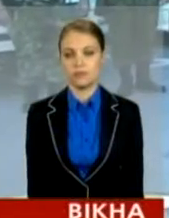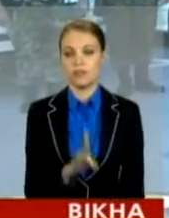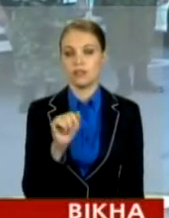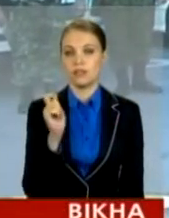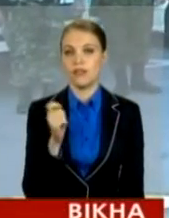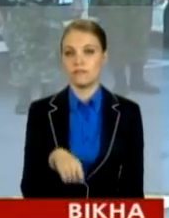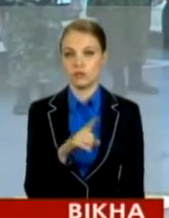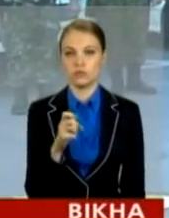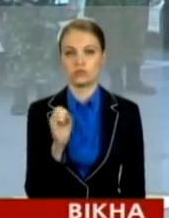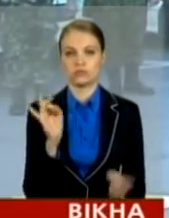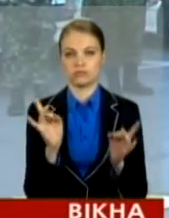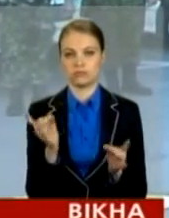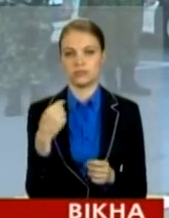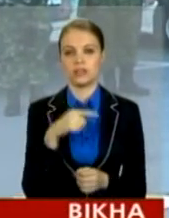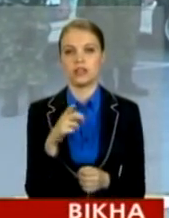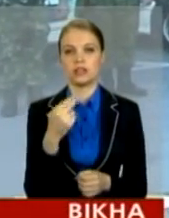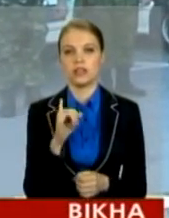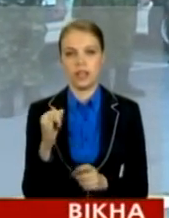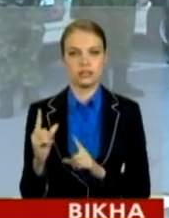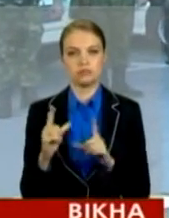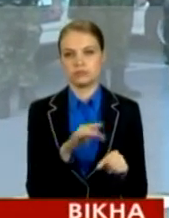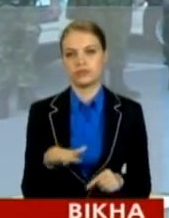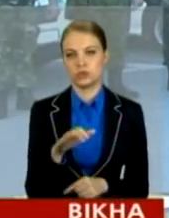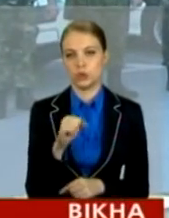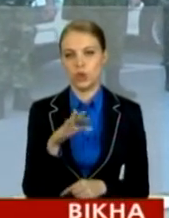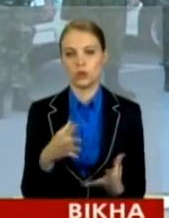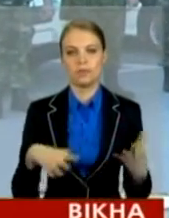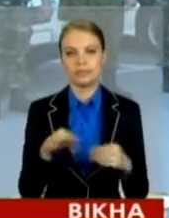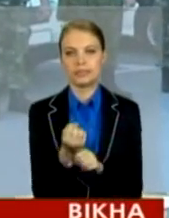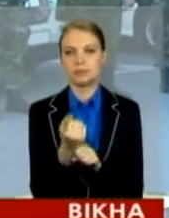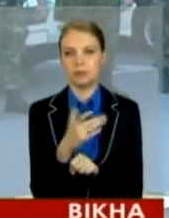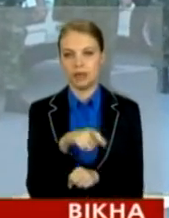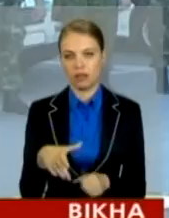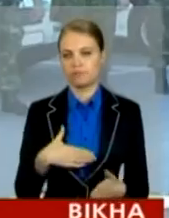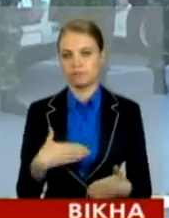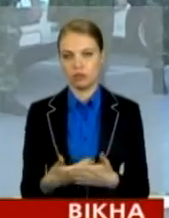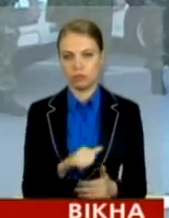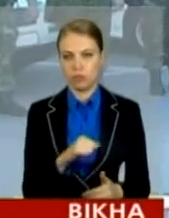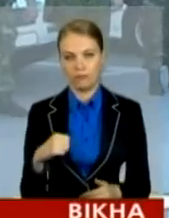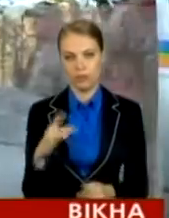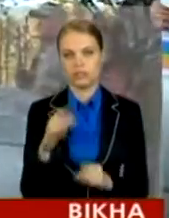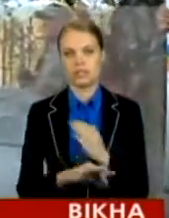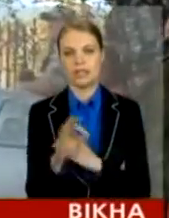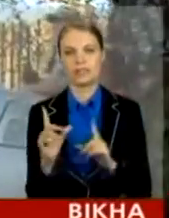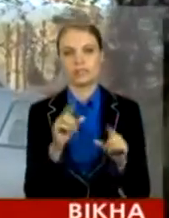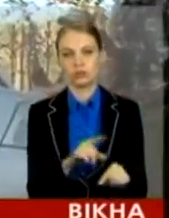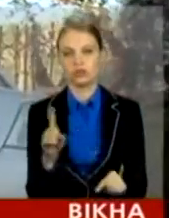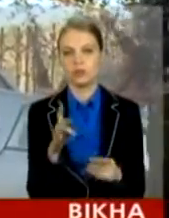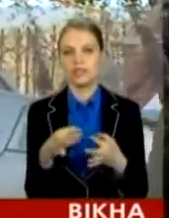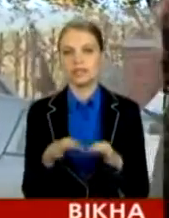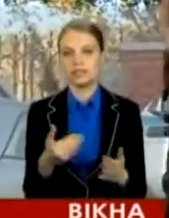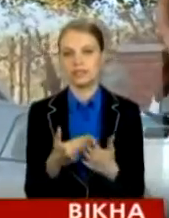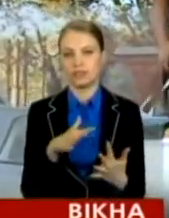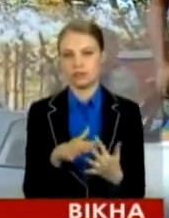На війну з мигалками запорізькі даївці рушили в зону АТО. Всі 15 добровольці на схід їдуть, аби на звільненій